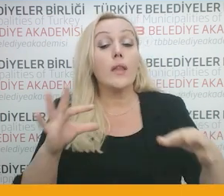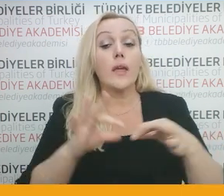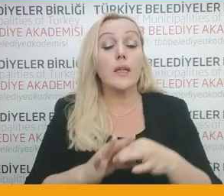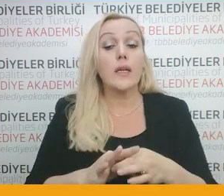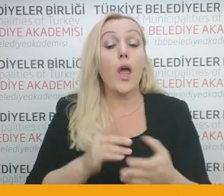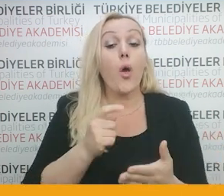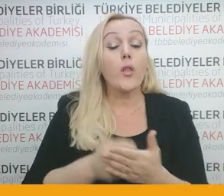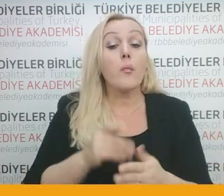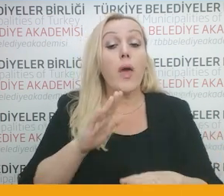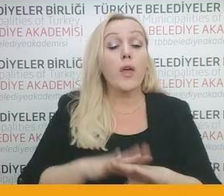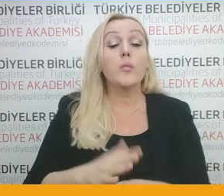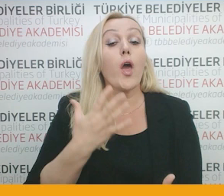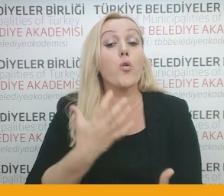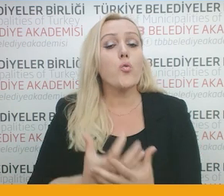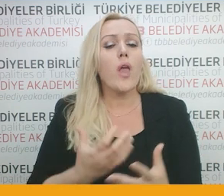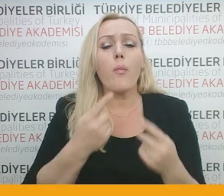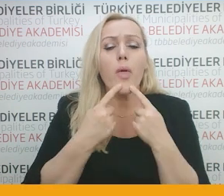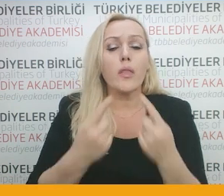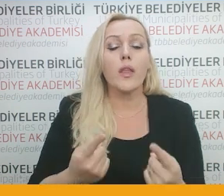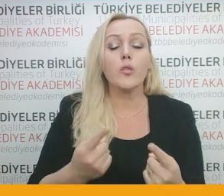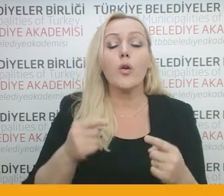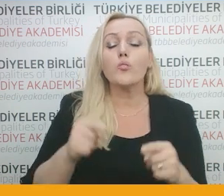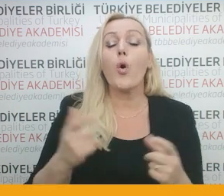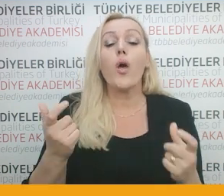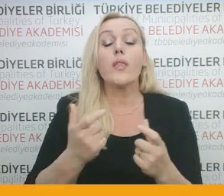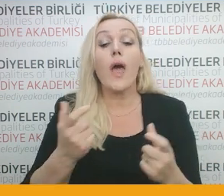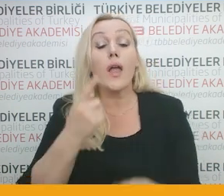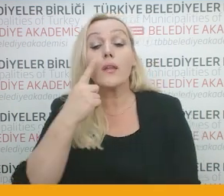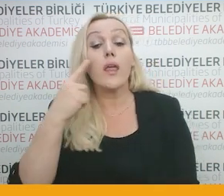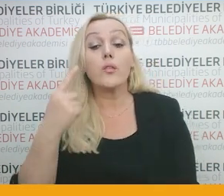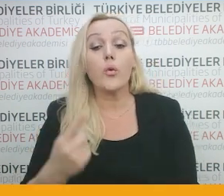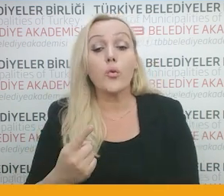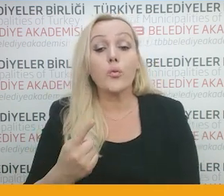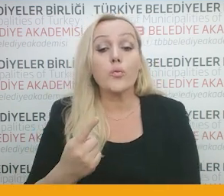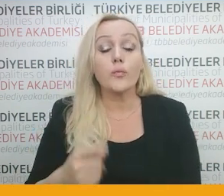girmesine yüklenme diyoruz arkadaşlar. Bu nerede karşımıza çıkıyor?